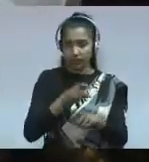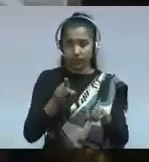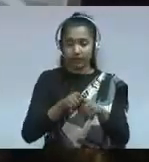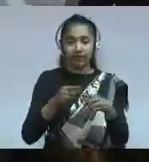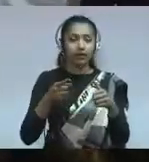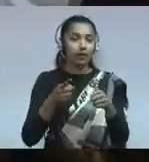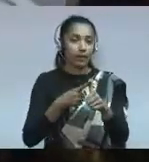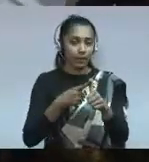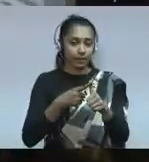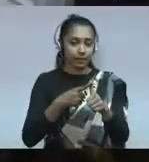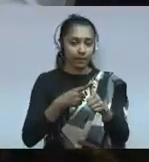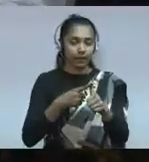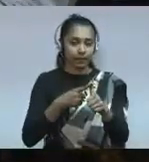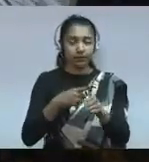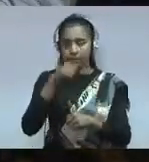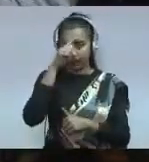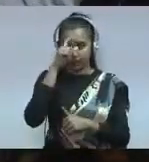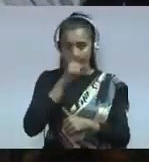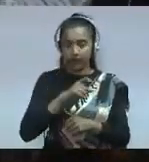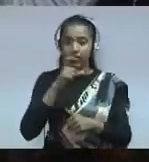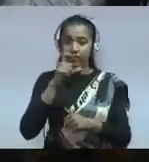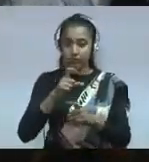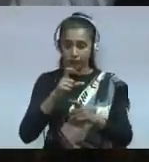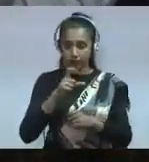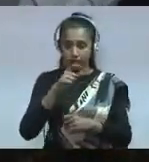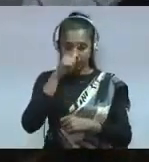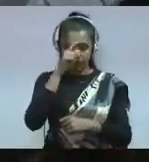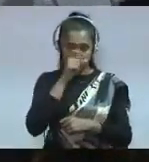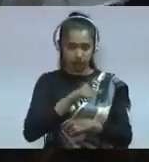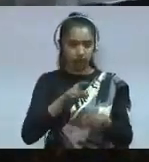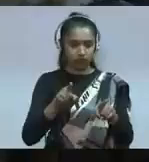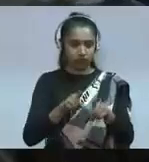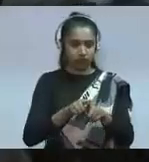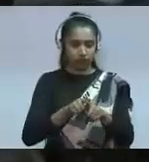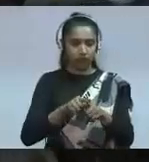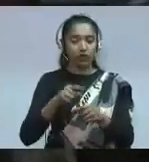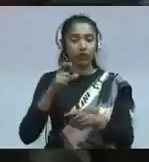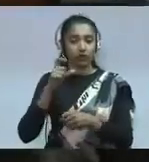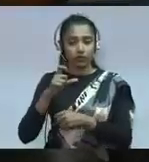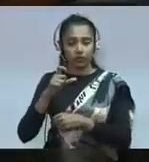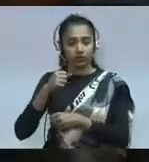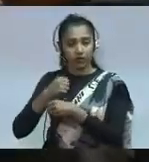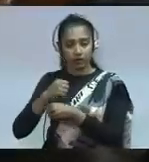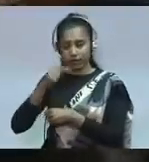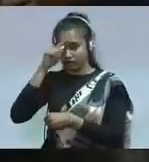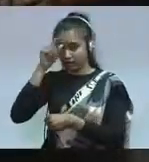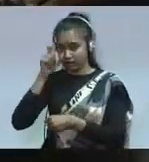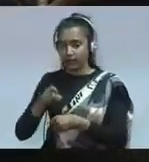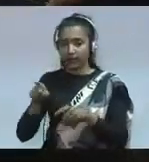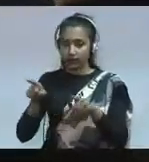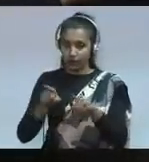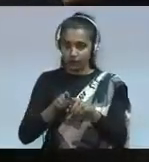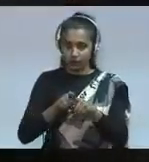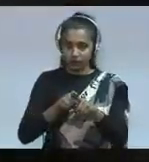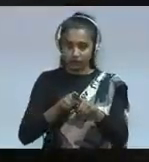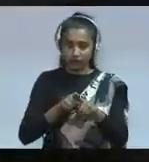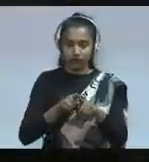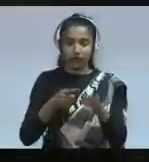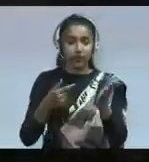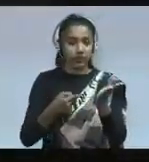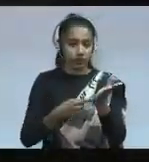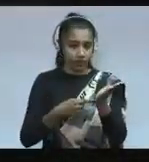අමිත් ශ්‍රී පැතුම්, චමුද ජයශාන්, චතුරංග ගැමුණු පෙරේරා, ඉංජිනේරු ලක්මාල් ගමගේ, තරිදු